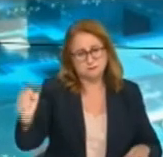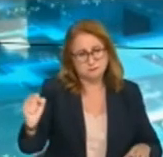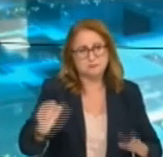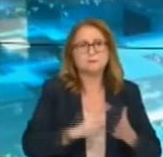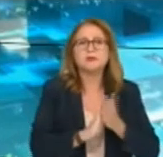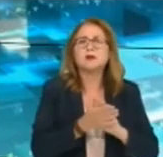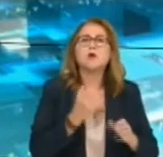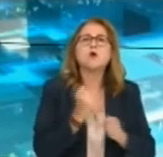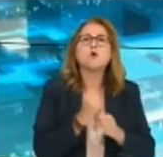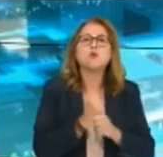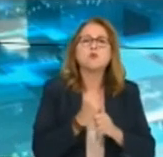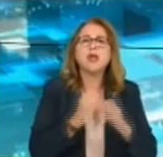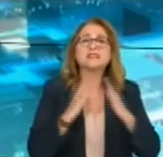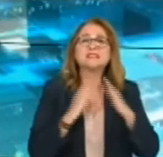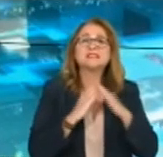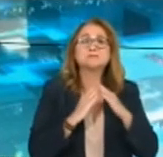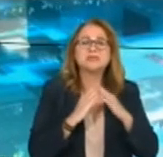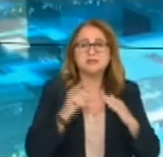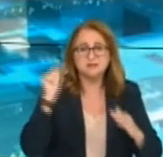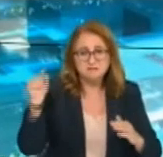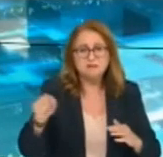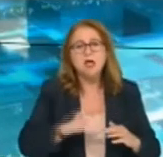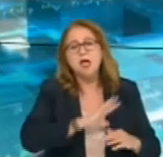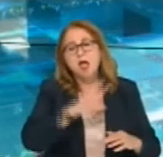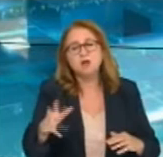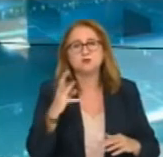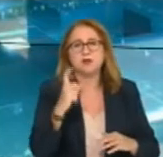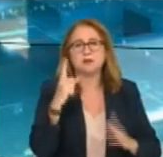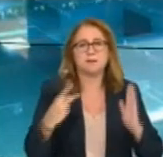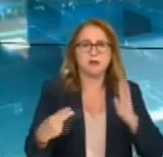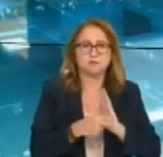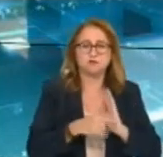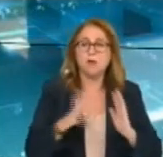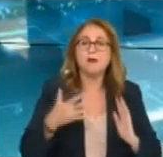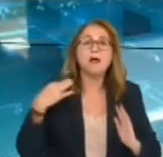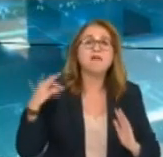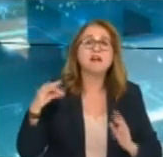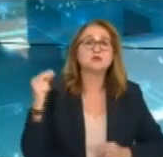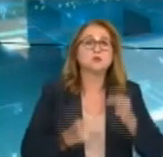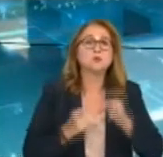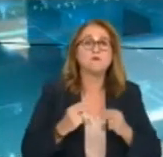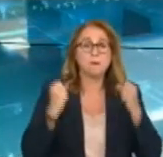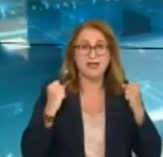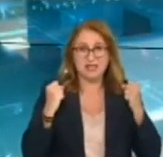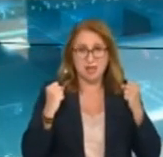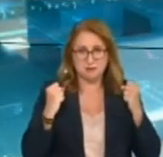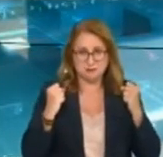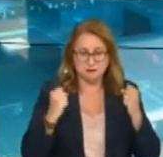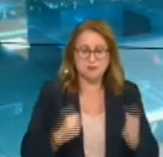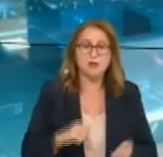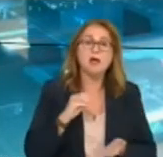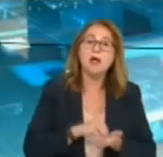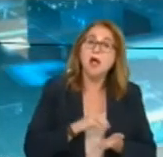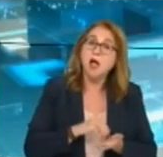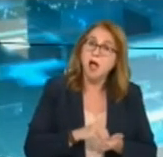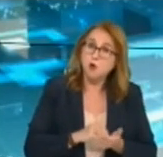office κατά την επιλογή του εργαζομένου και έως τις 31 Αυγούστου. Επιπρόσθετα, υπάρχει αυστηρότατη σύσταση